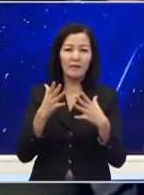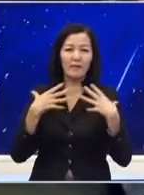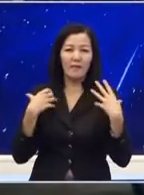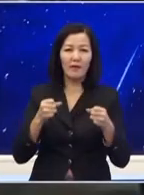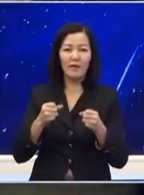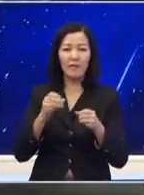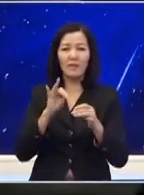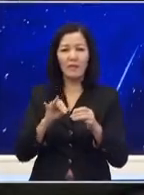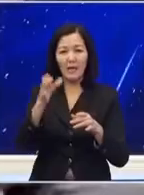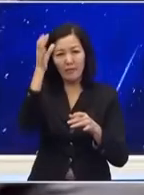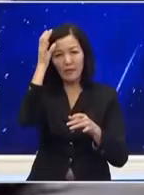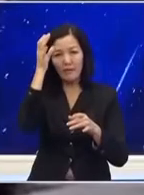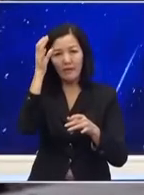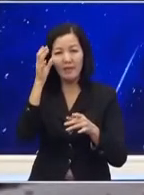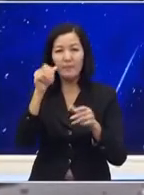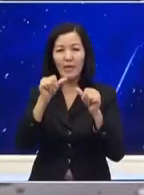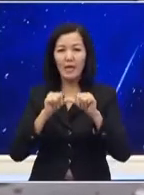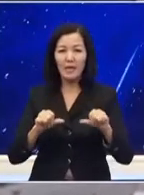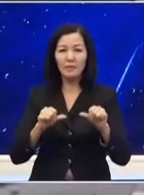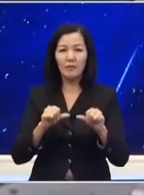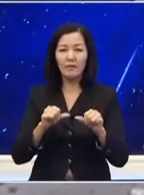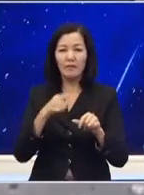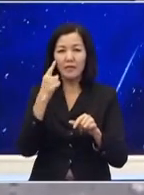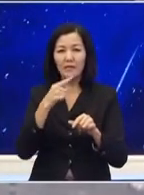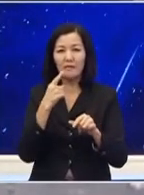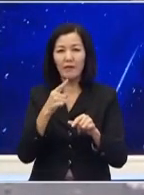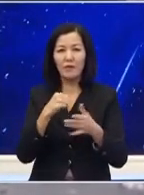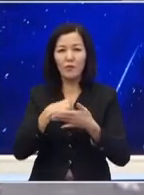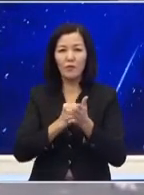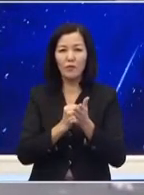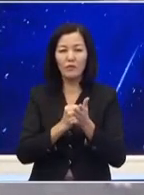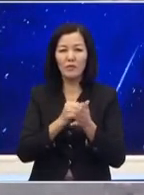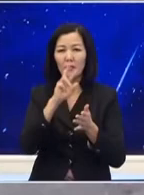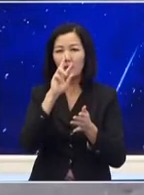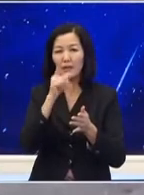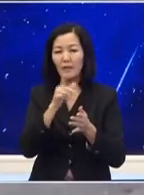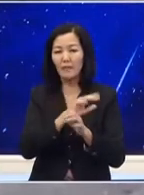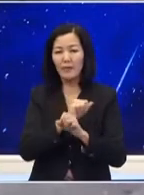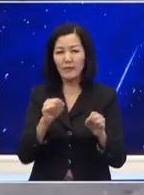сфер здравоохранения и образования. Эксперты назвали процедуру утверждения непрозрачной.